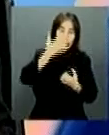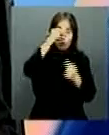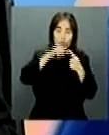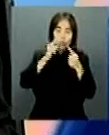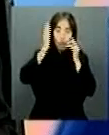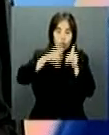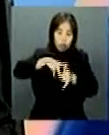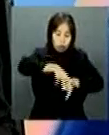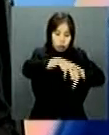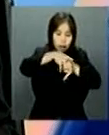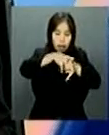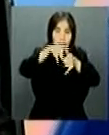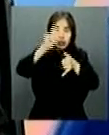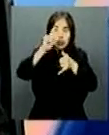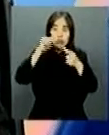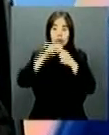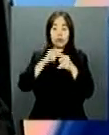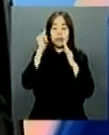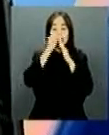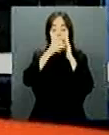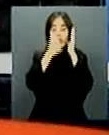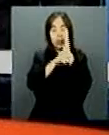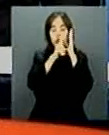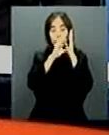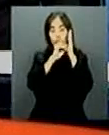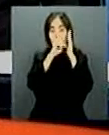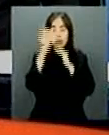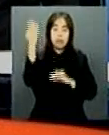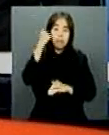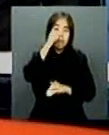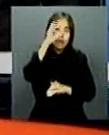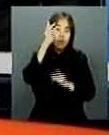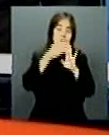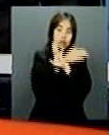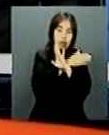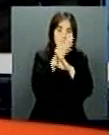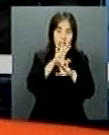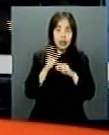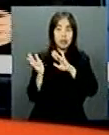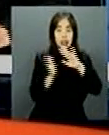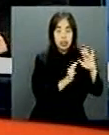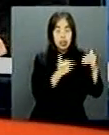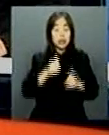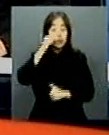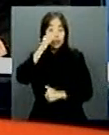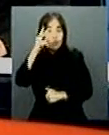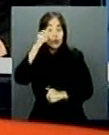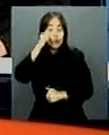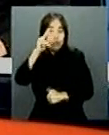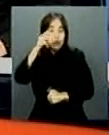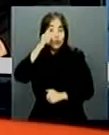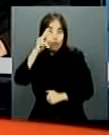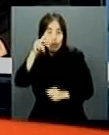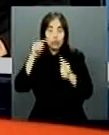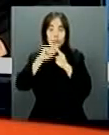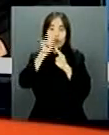ร่ร่อนที่จังหวัดร้อยเอ็ดเมื่อ7วันก่อนค่ะ ทุกๆ2วันนะคะก็มีรายงานว่าในภูมิภาคลุ่มน้ำโขงจ